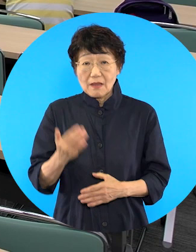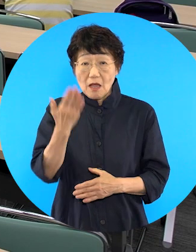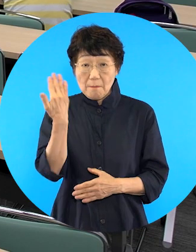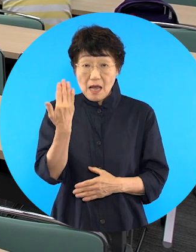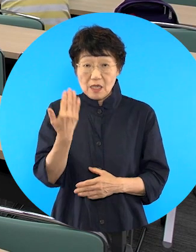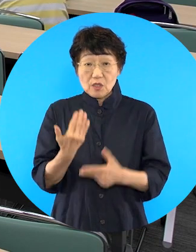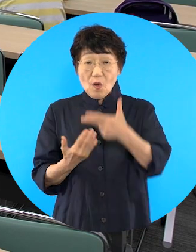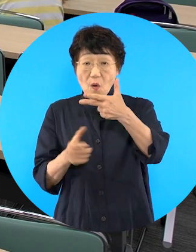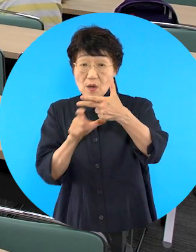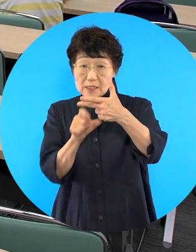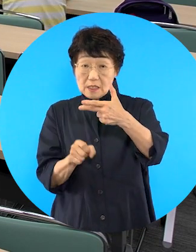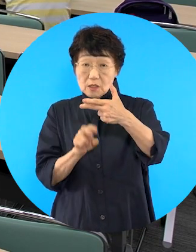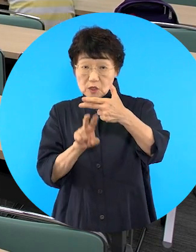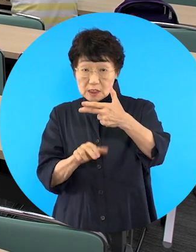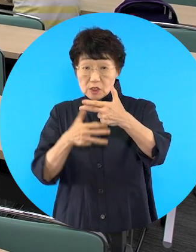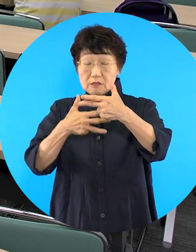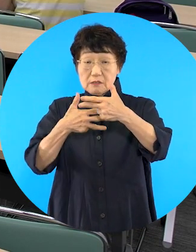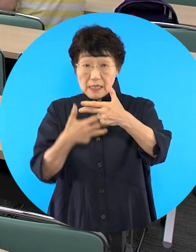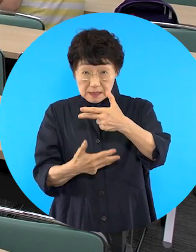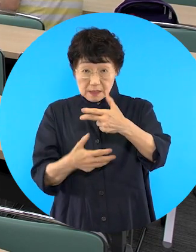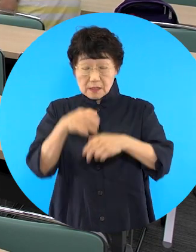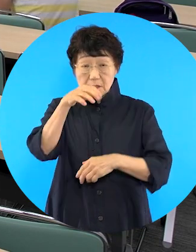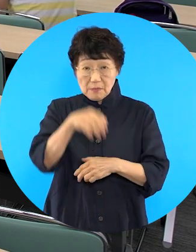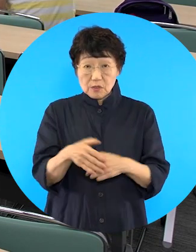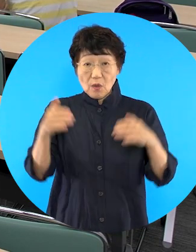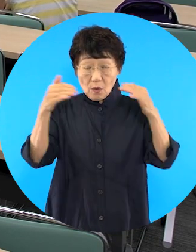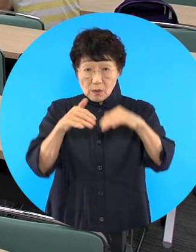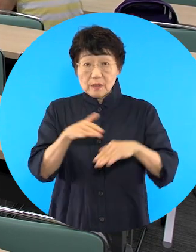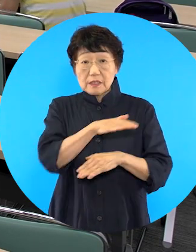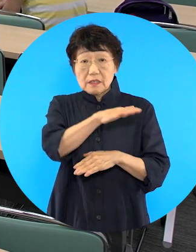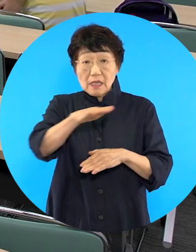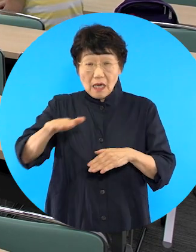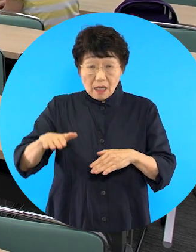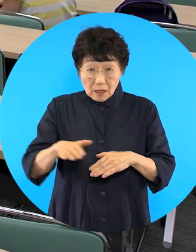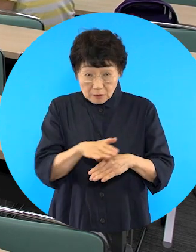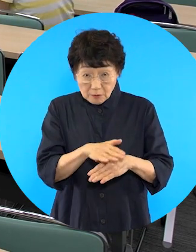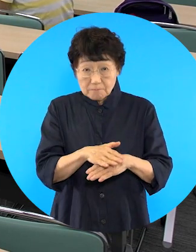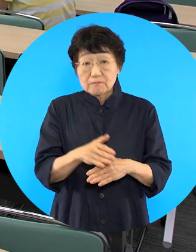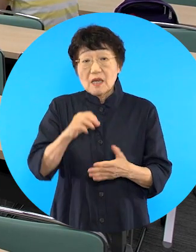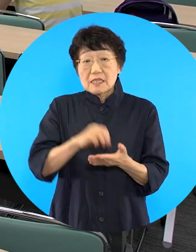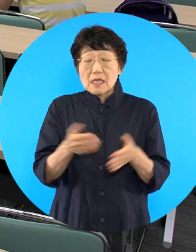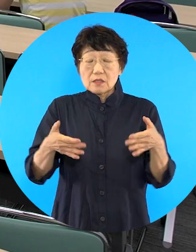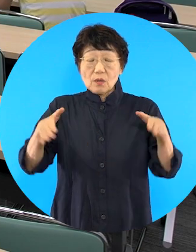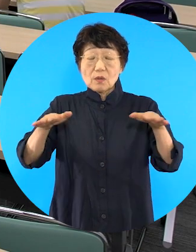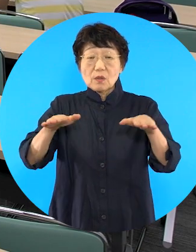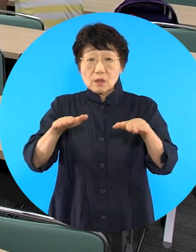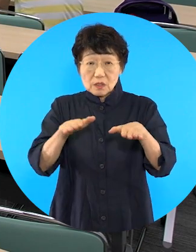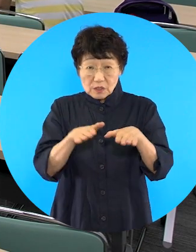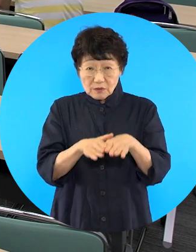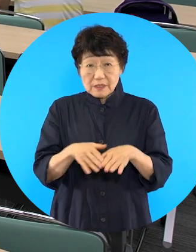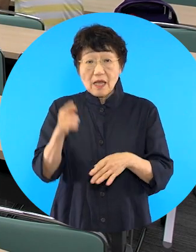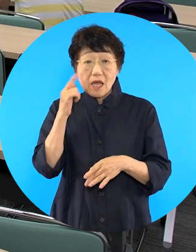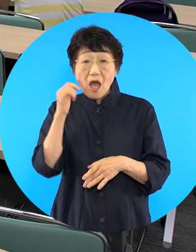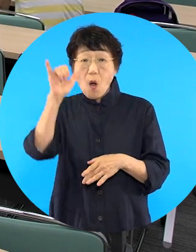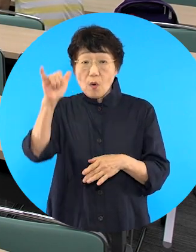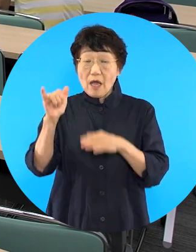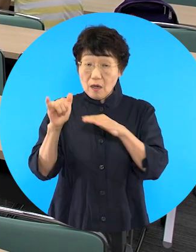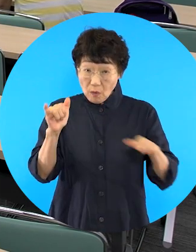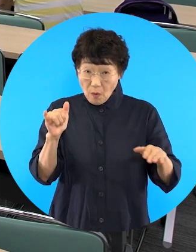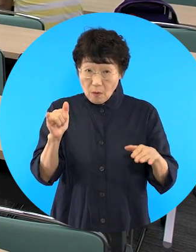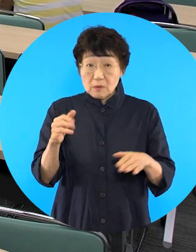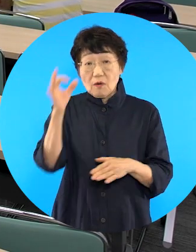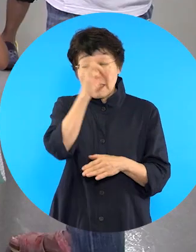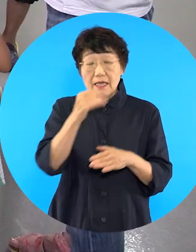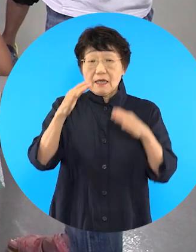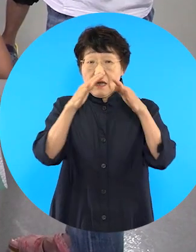7月28日、八原6丁目にある練馬清掃工場で夏休み親子見学会が開催されました。